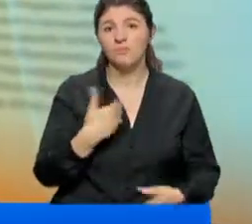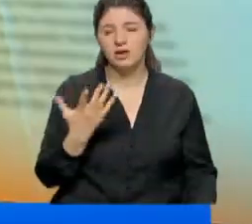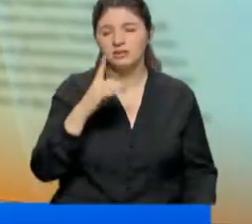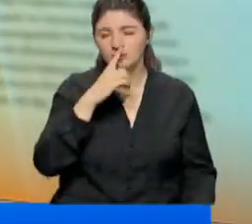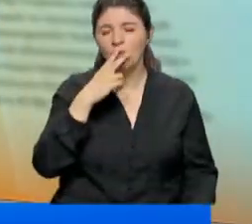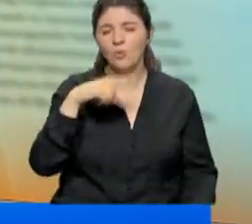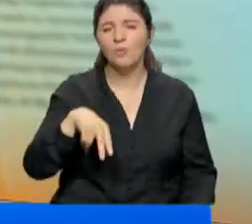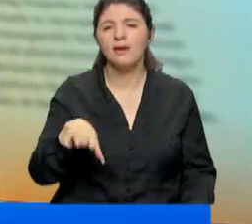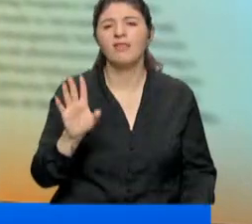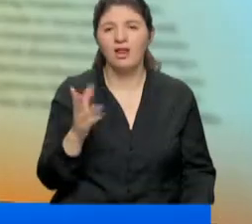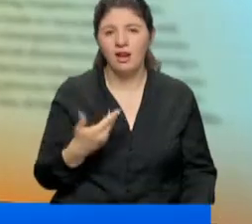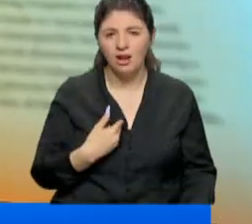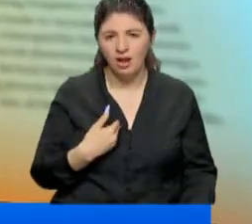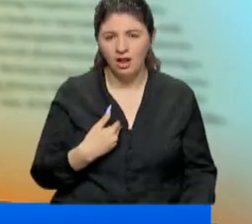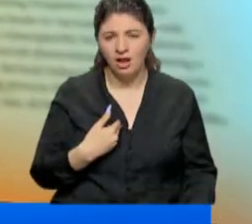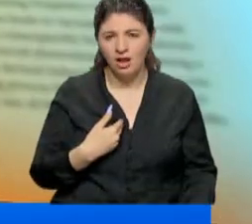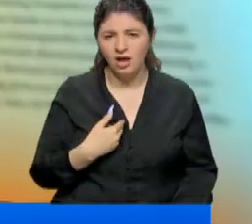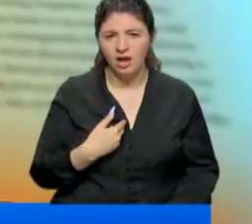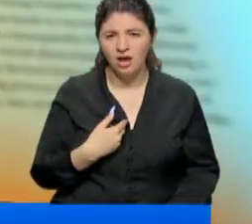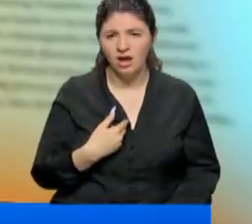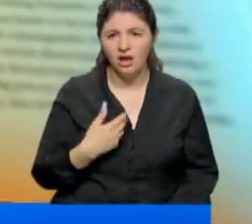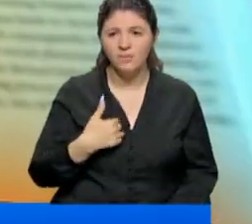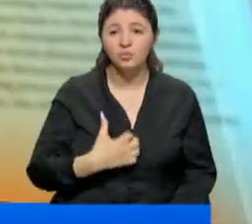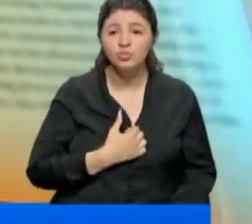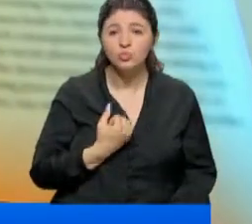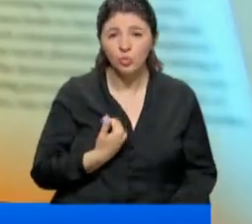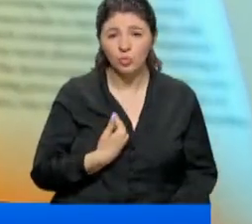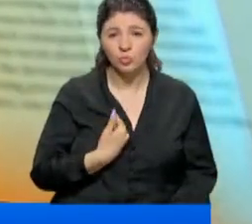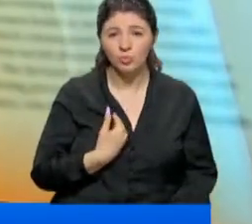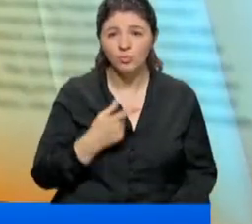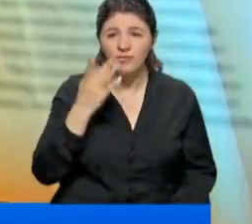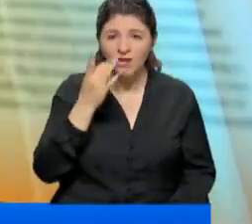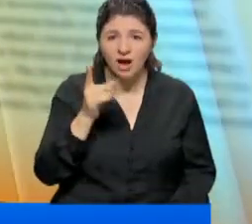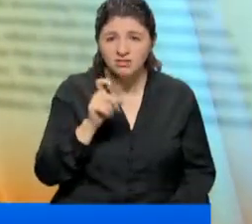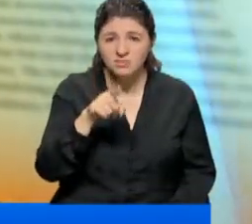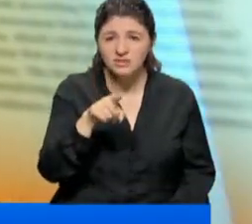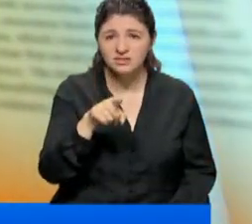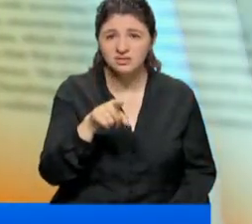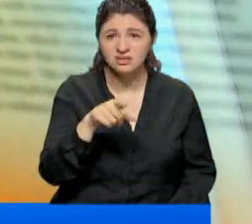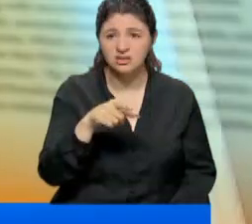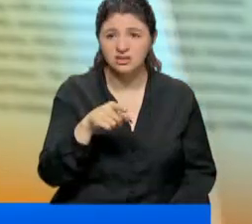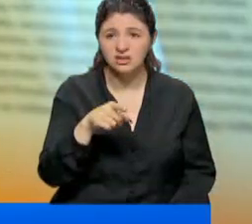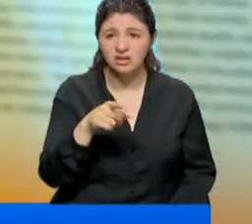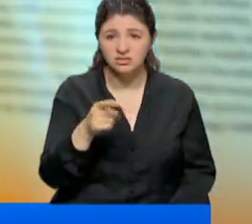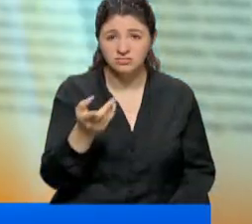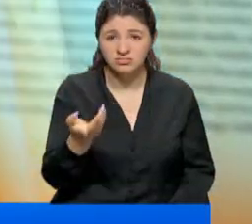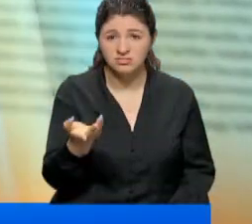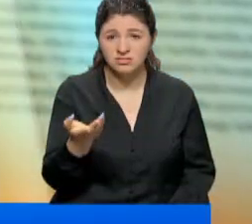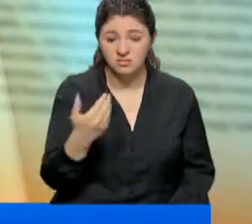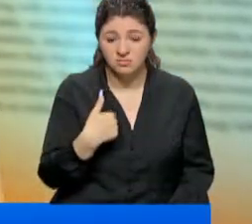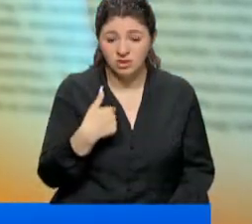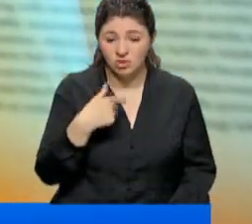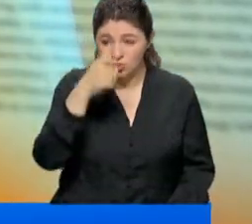sadece okumak değil ve her üzülüyorum bunu fark ediyor musunuz bu